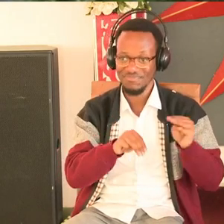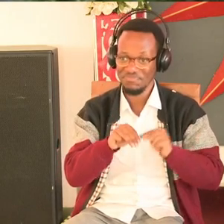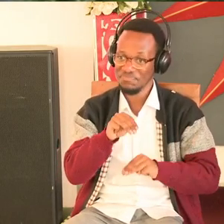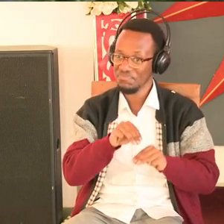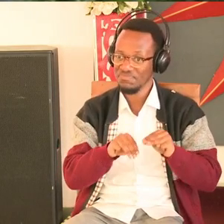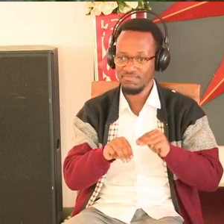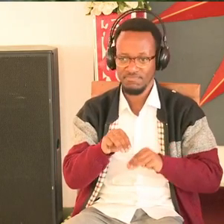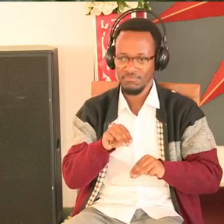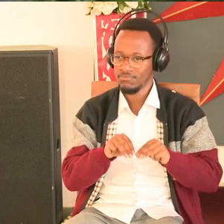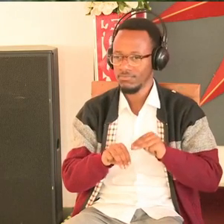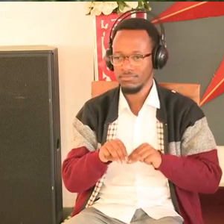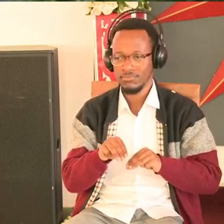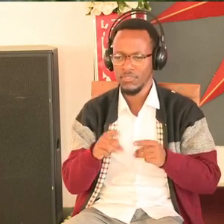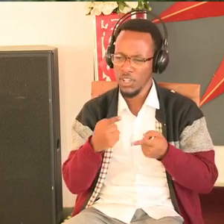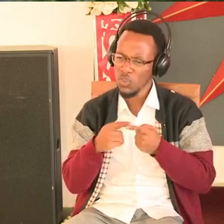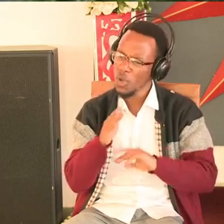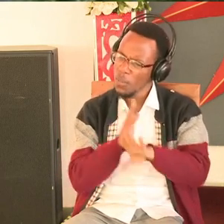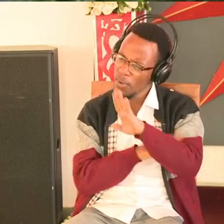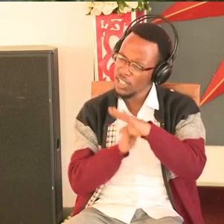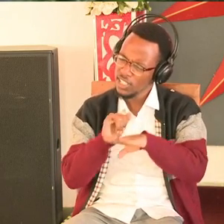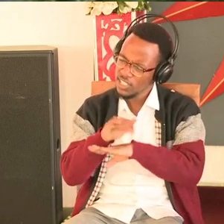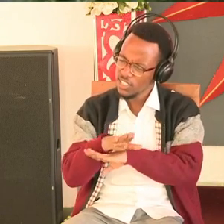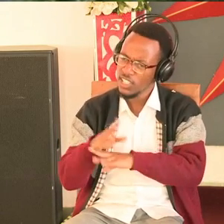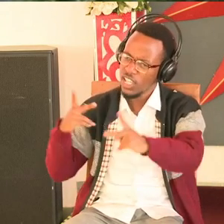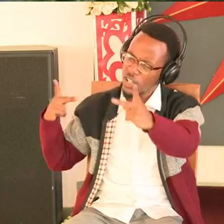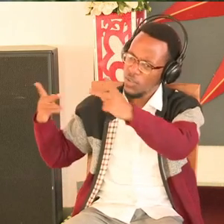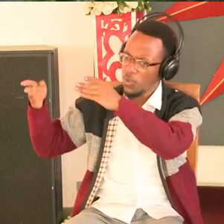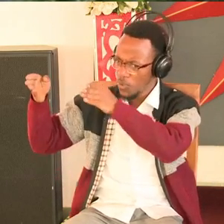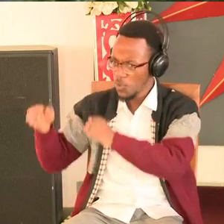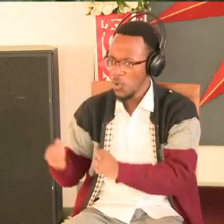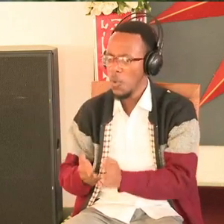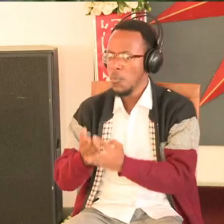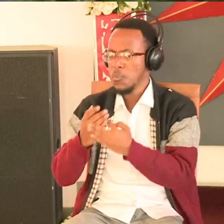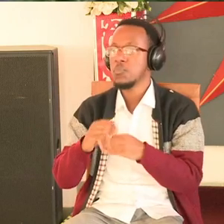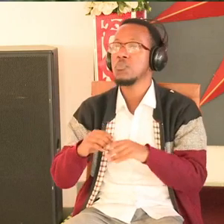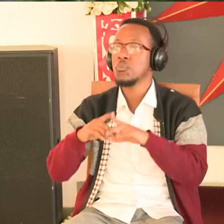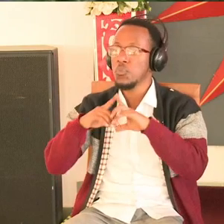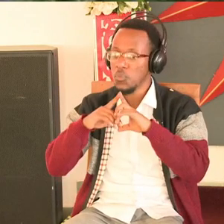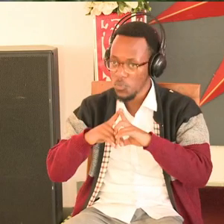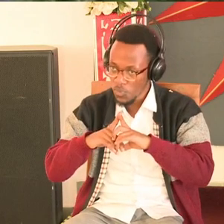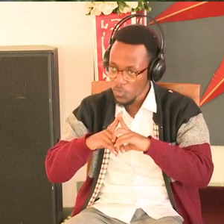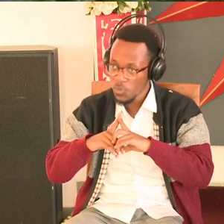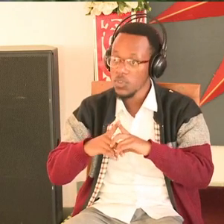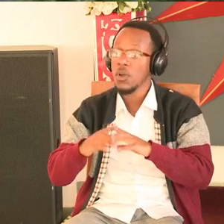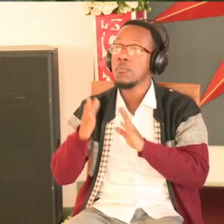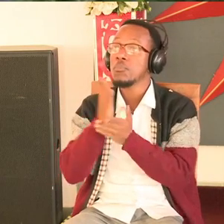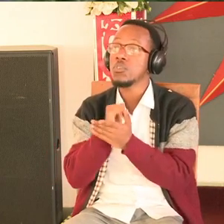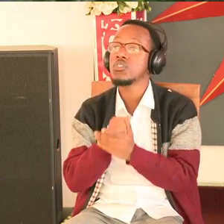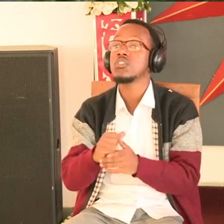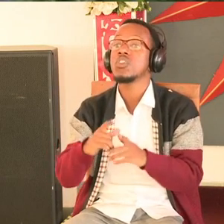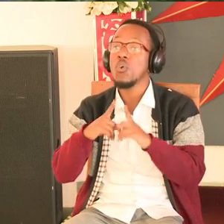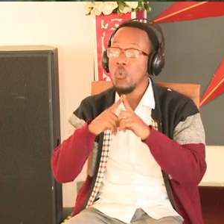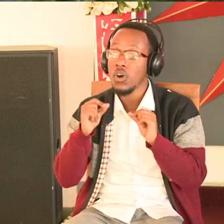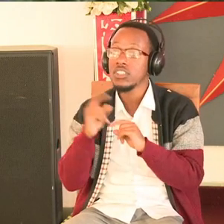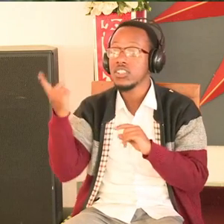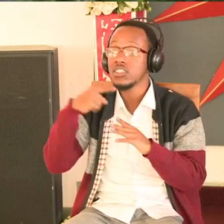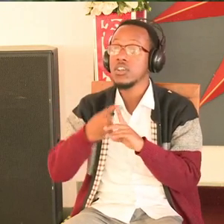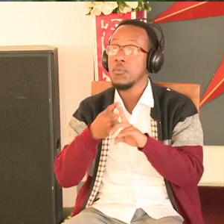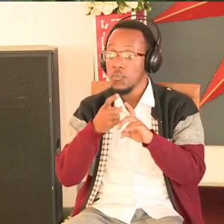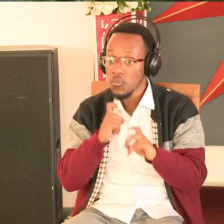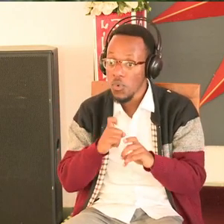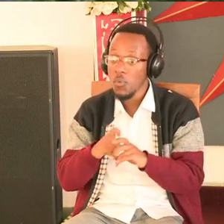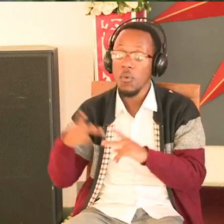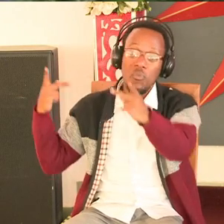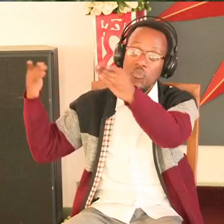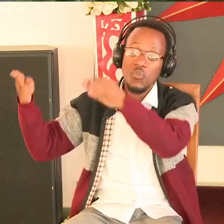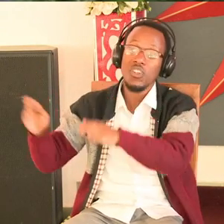bwite ariko noneho Imana yo yohereza umuhanuzi kubera yuko ijambo rituruka ku muhanuzi ntabwo